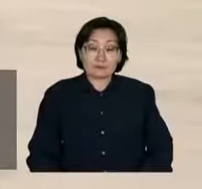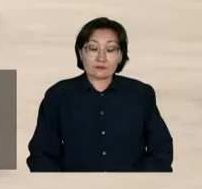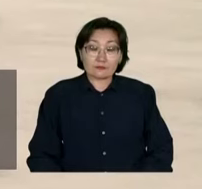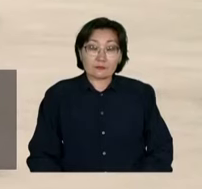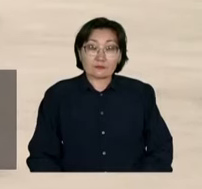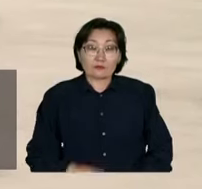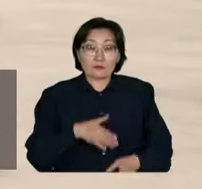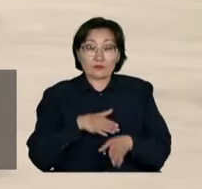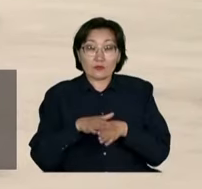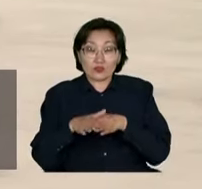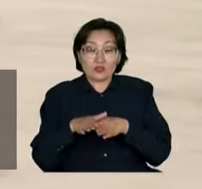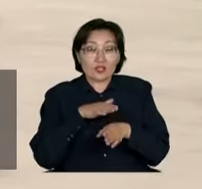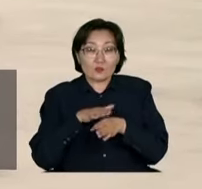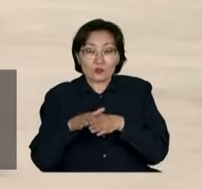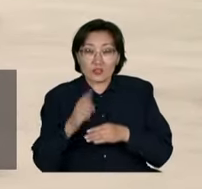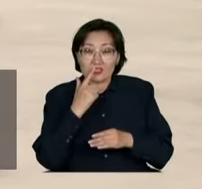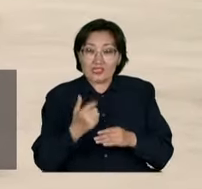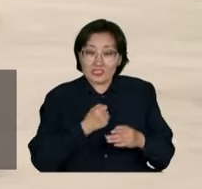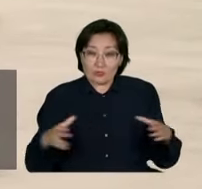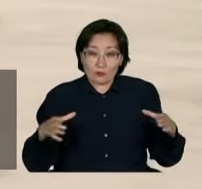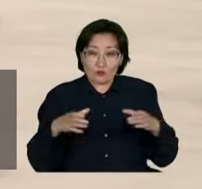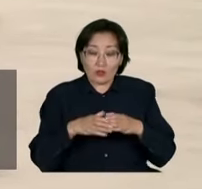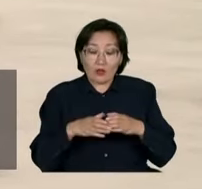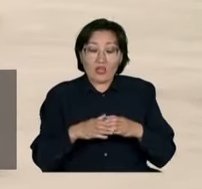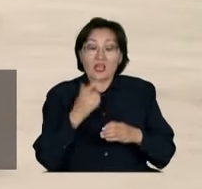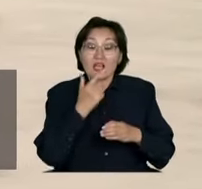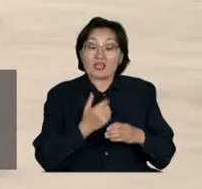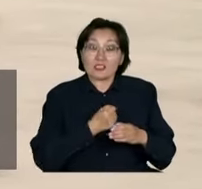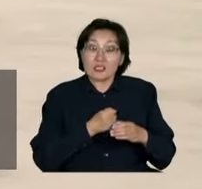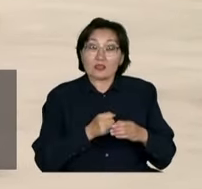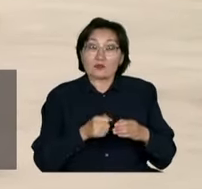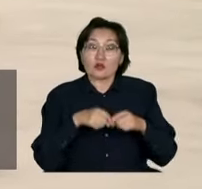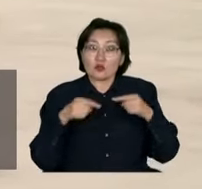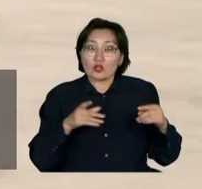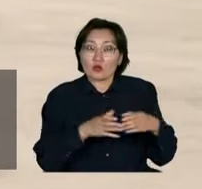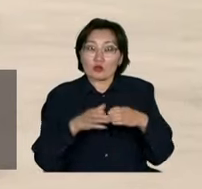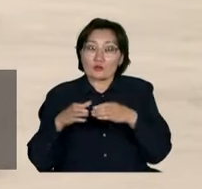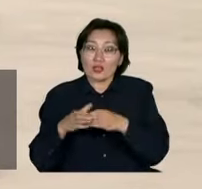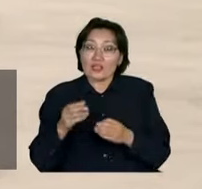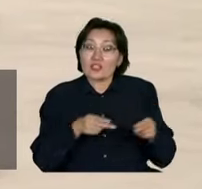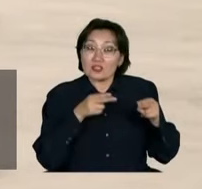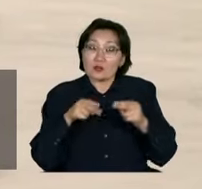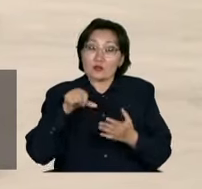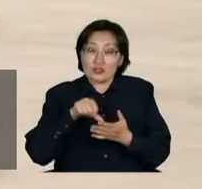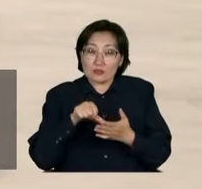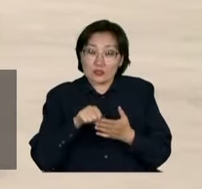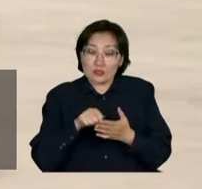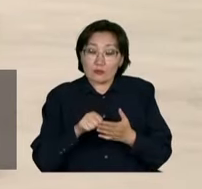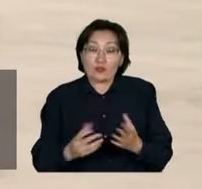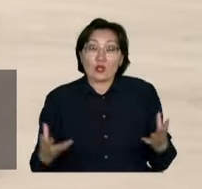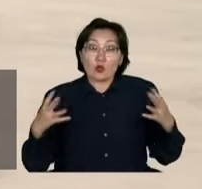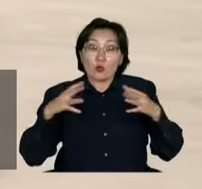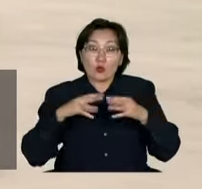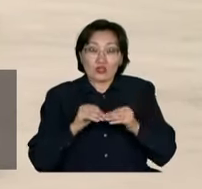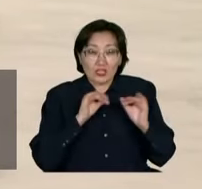Бұрттас ұлт, бұрттас әскер болып, әскери құрылымдарда келіп жатыр қатысып, өткені бұл ортақ жиын, жастарбаз